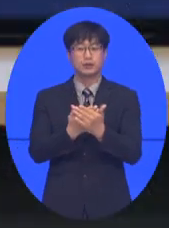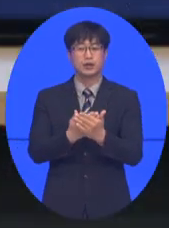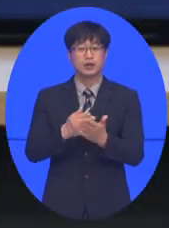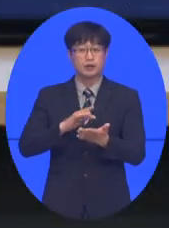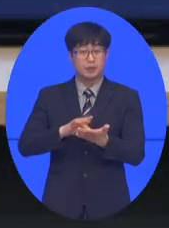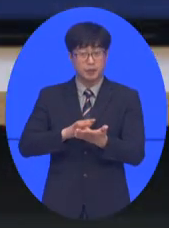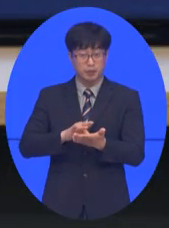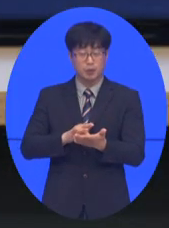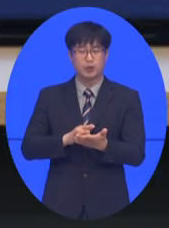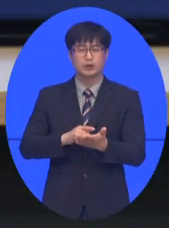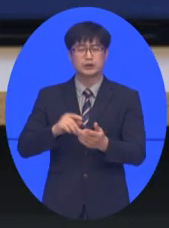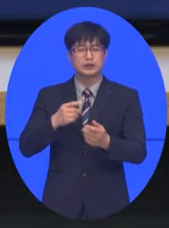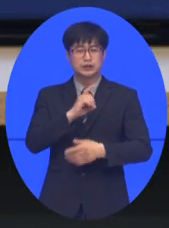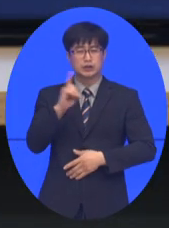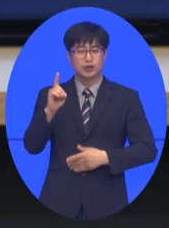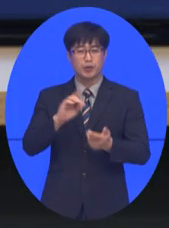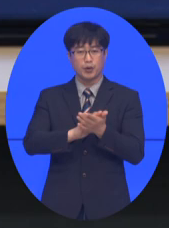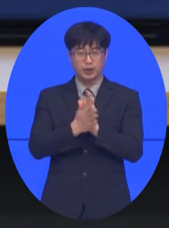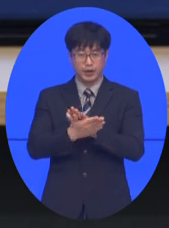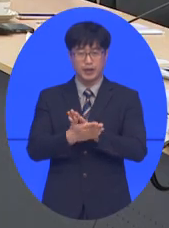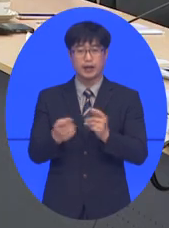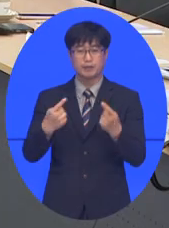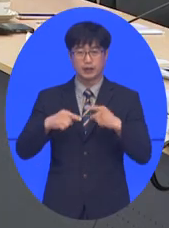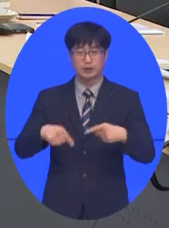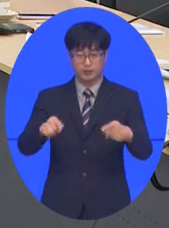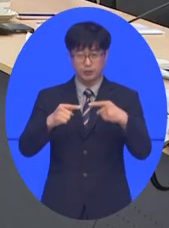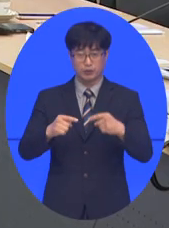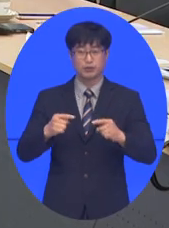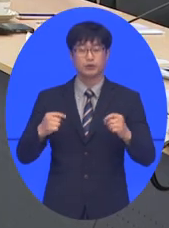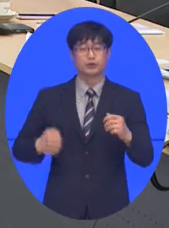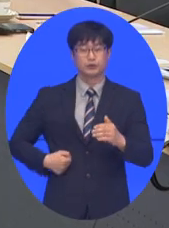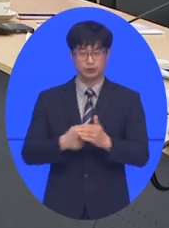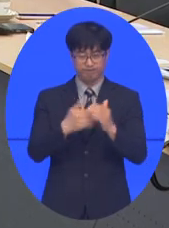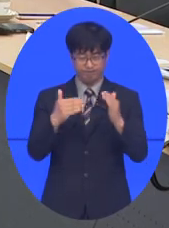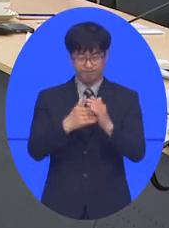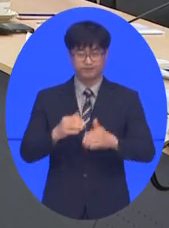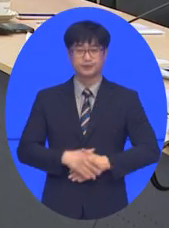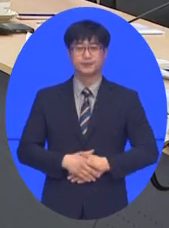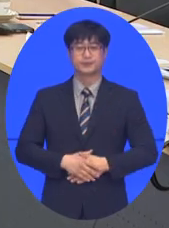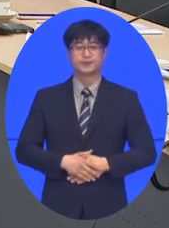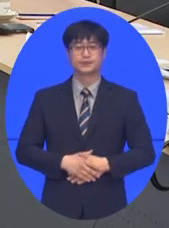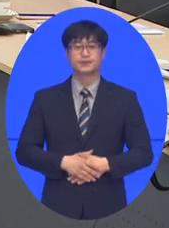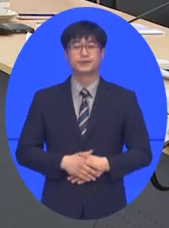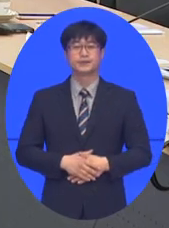모빌리티, 디지털 전환 등에 함께하기로 했습니다. 경기지TV 이슬비입니다.